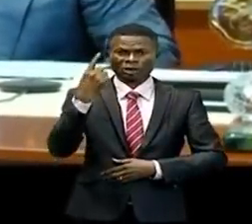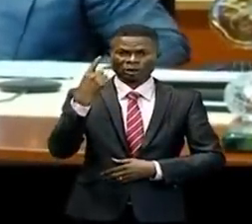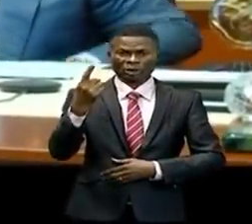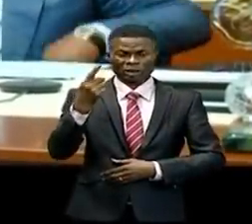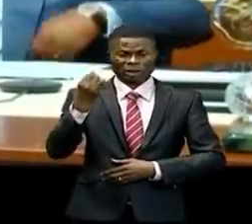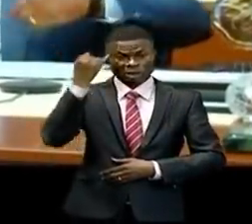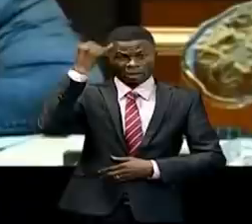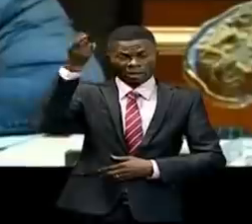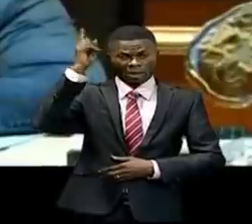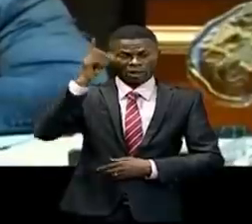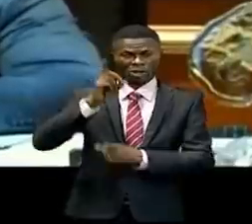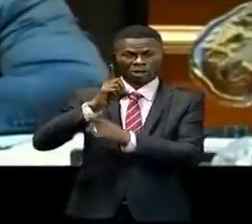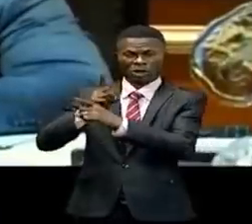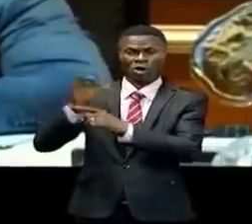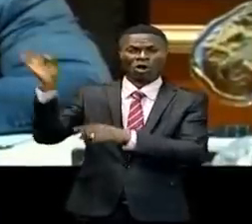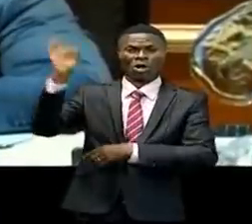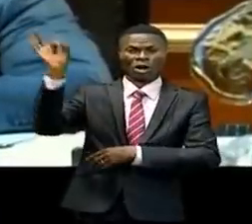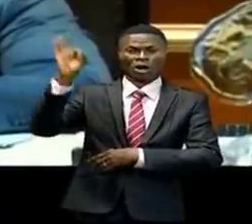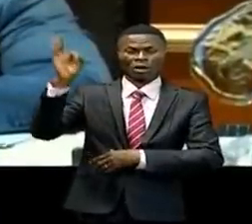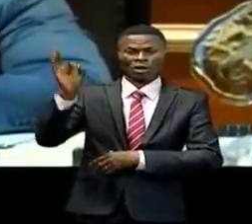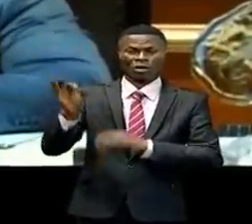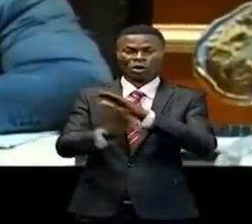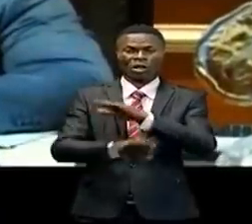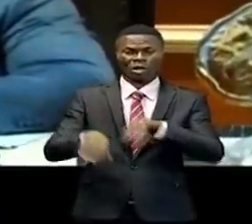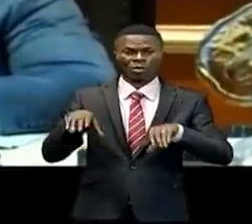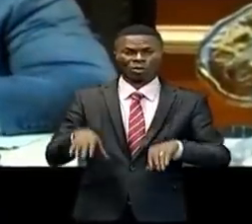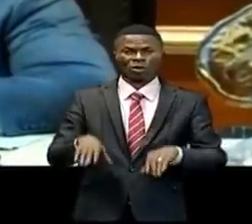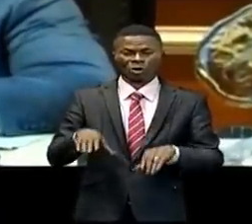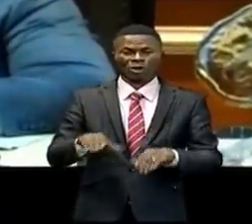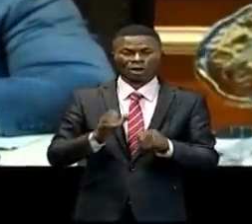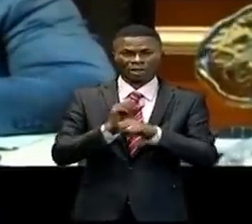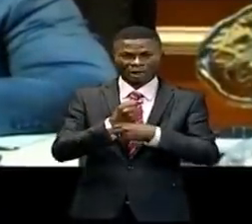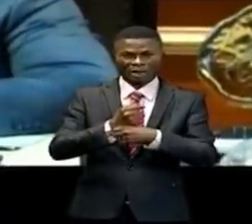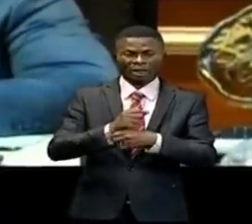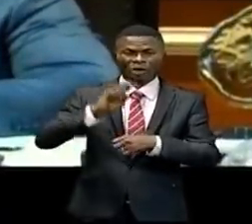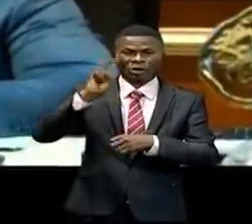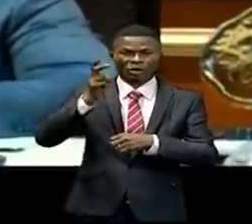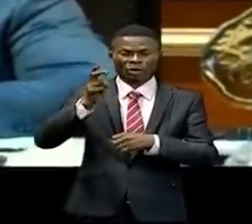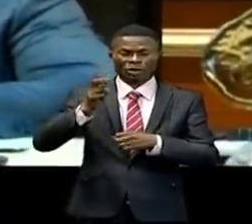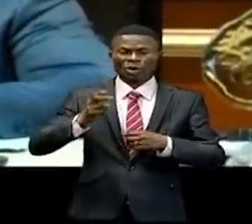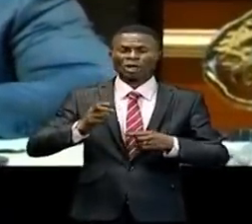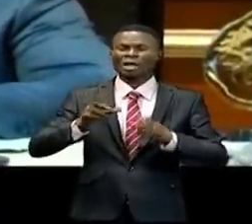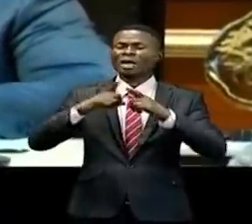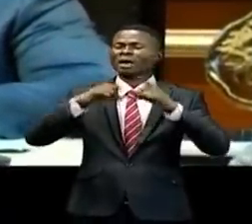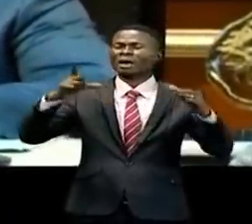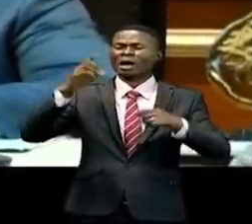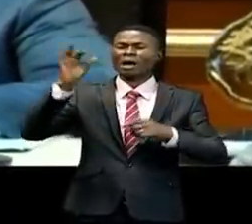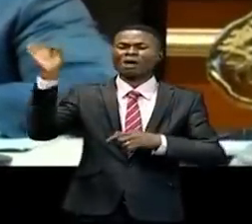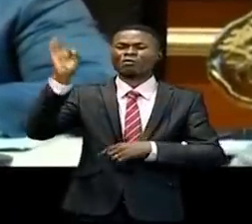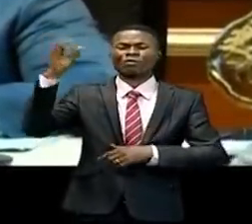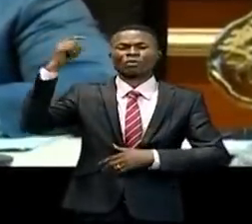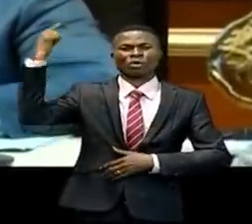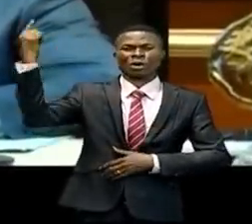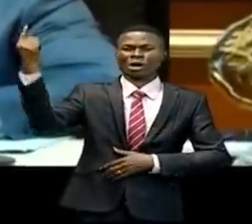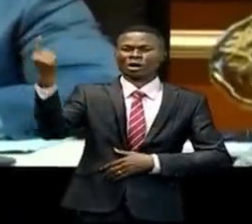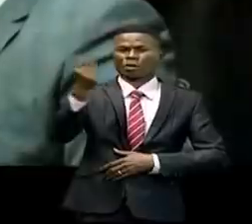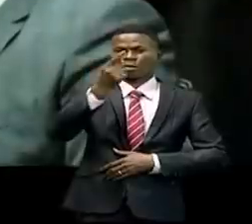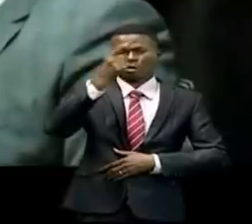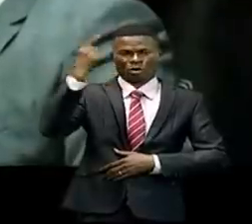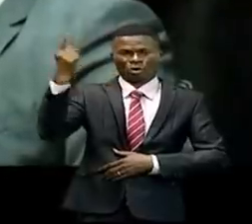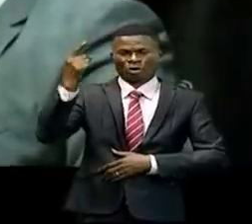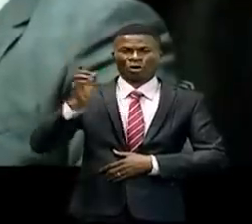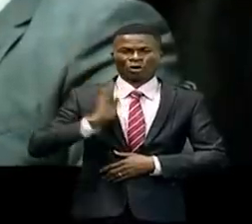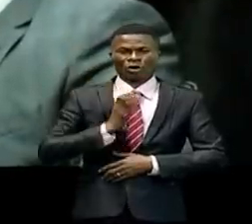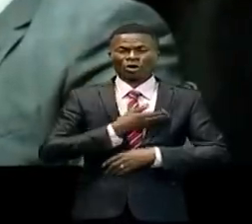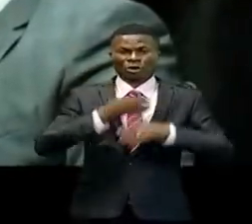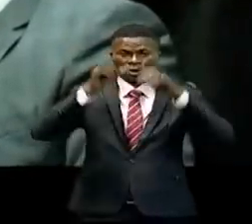ambitionne de protéger la forêt tropicale du bassin du Congo qui constitue la deuxième plus grande forêt du monde. Le président de la République a